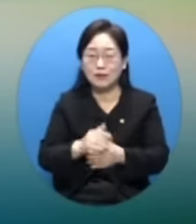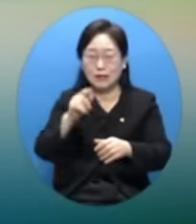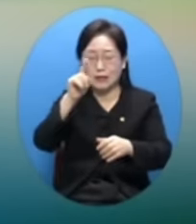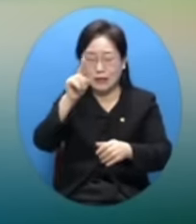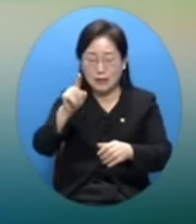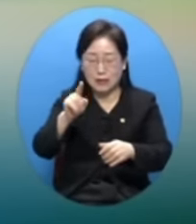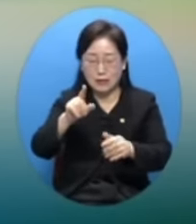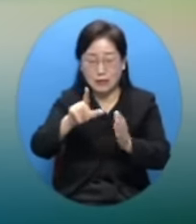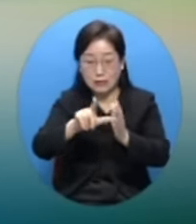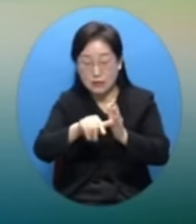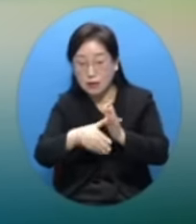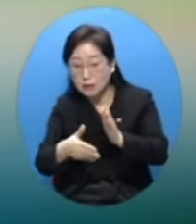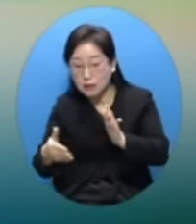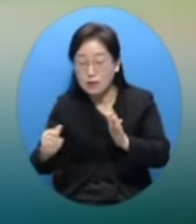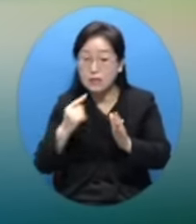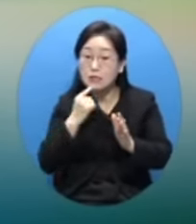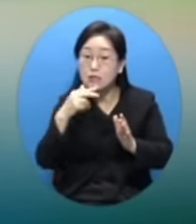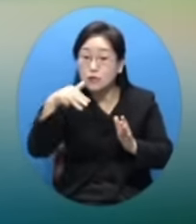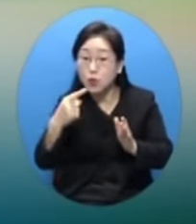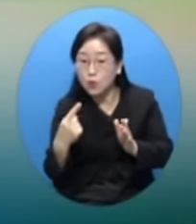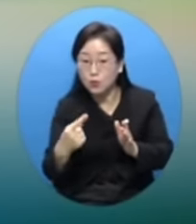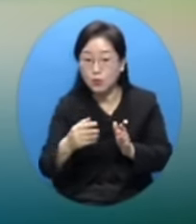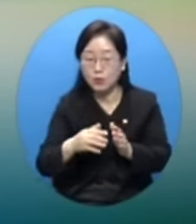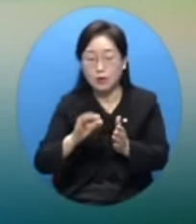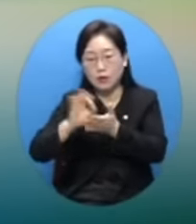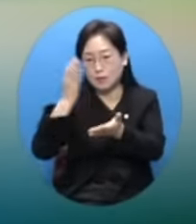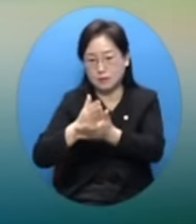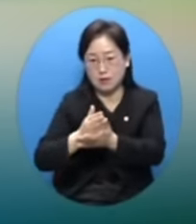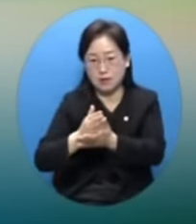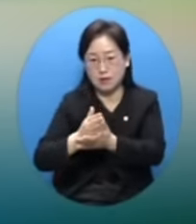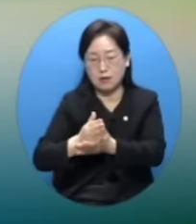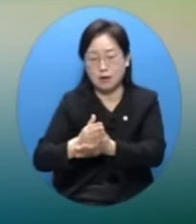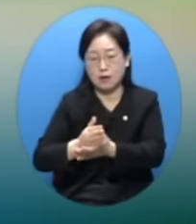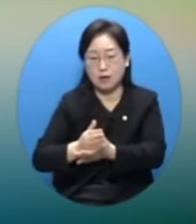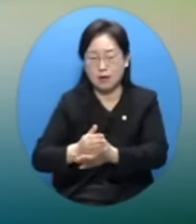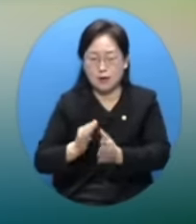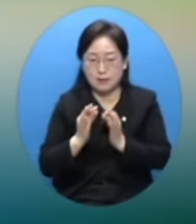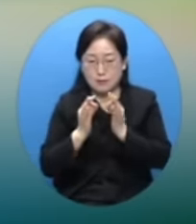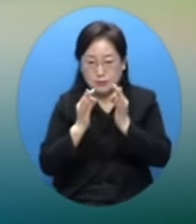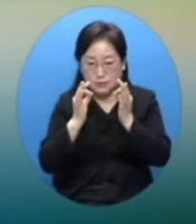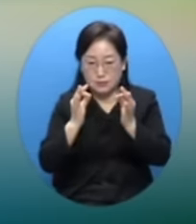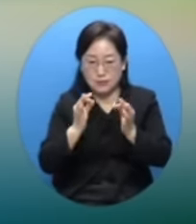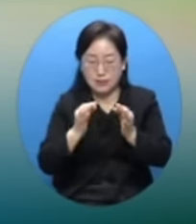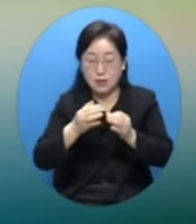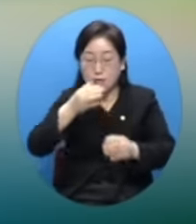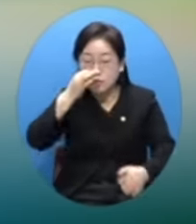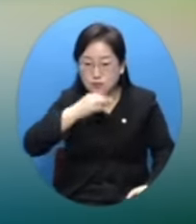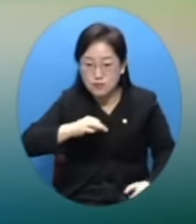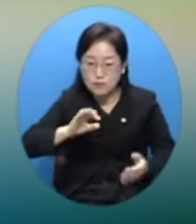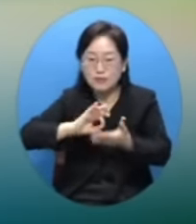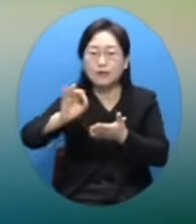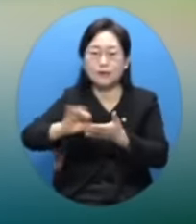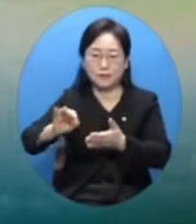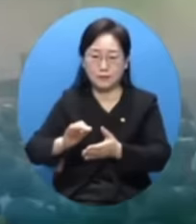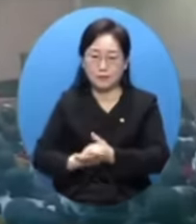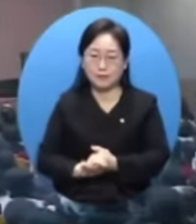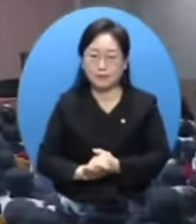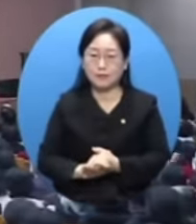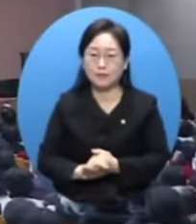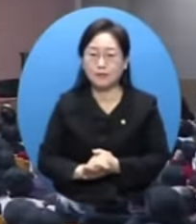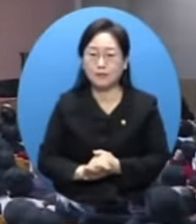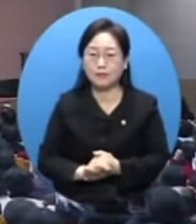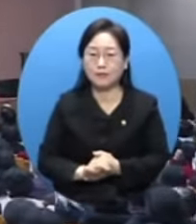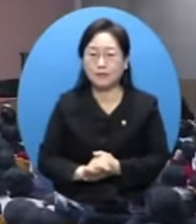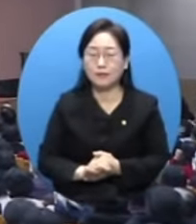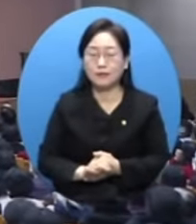순간의 시간도 절대로 낭비하지 말고 그 시간을 가능한한 최대로 유익하게 사용하자